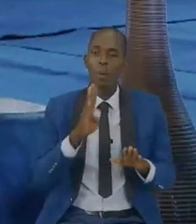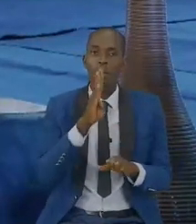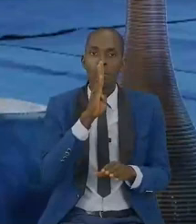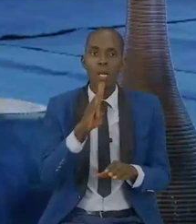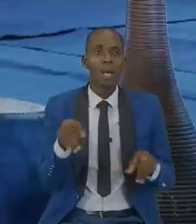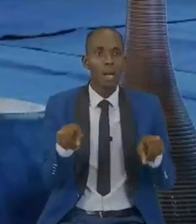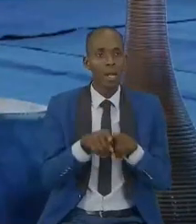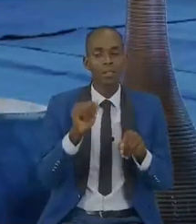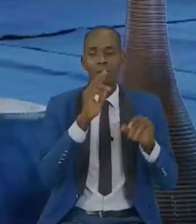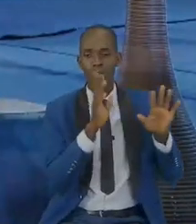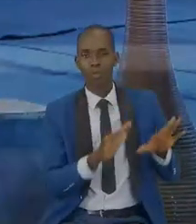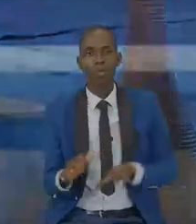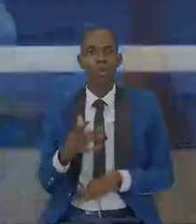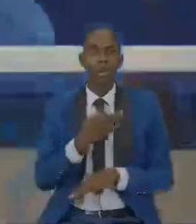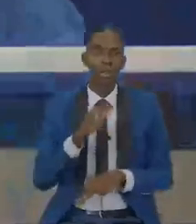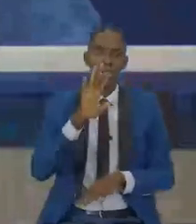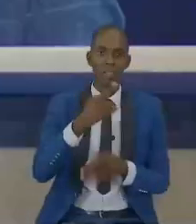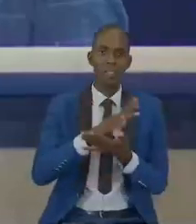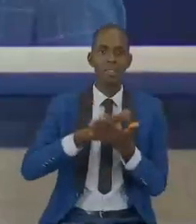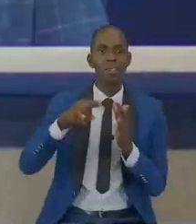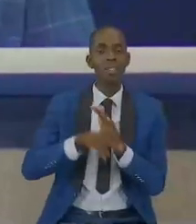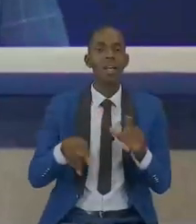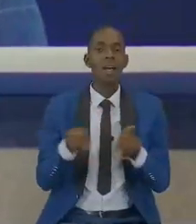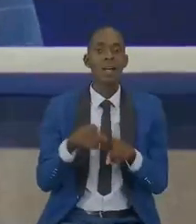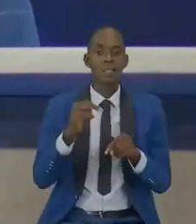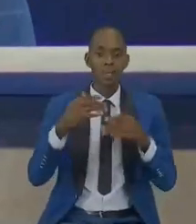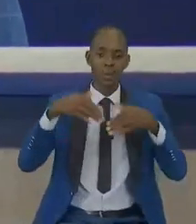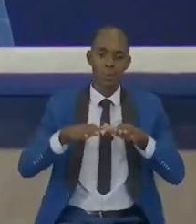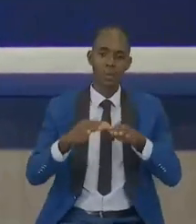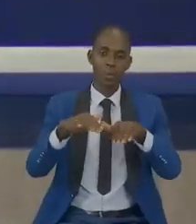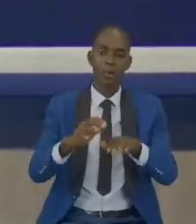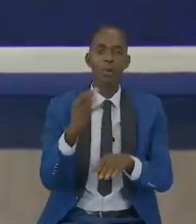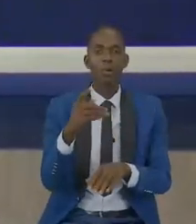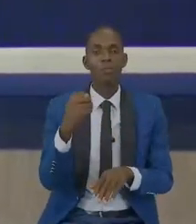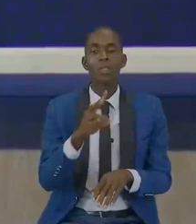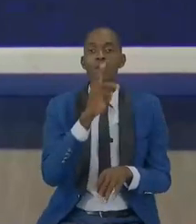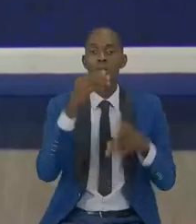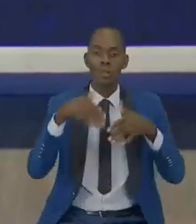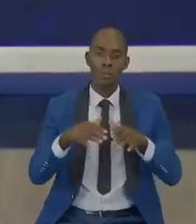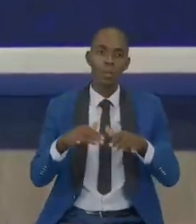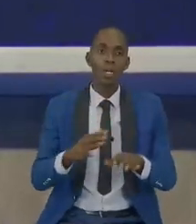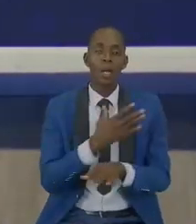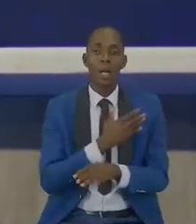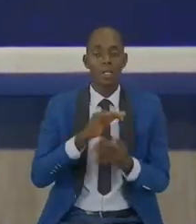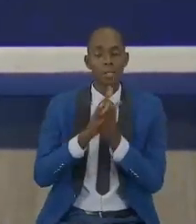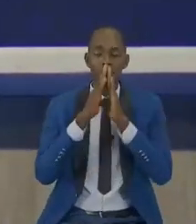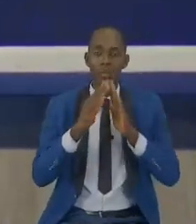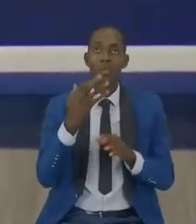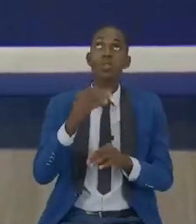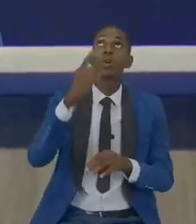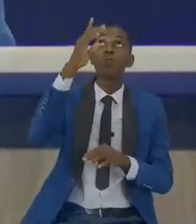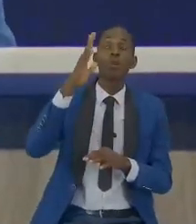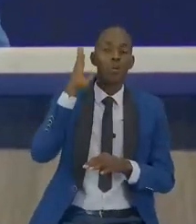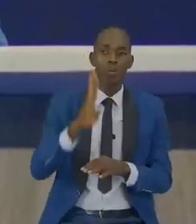fleuve et ton bonheur comme les flots de la mer. La paix de